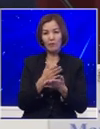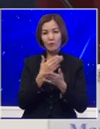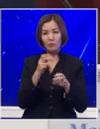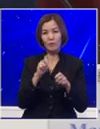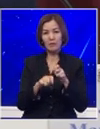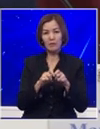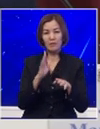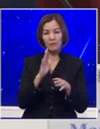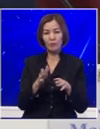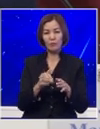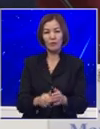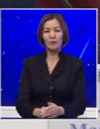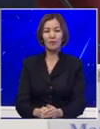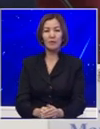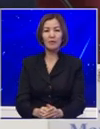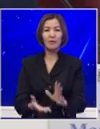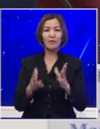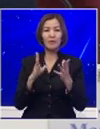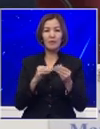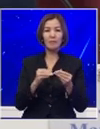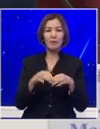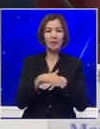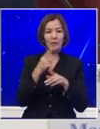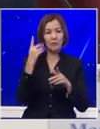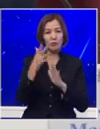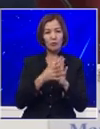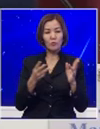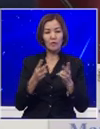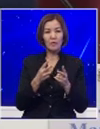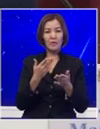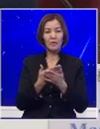Сондай. Бірақ жалпы енді сіздер де түсіну керексіздер ғой. Егер